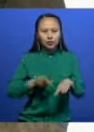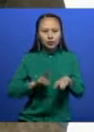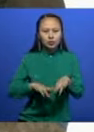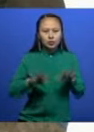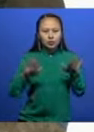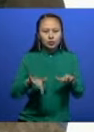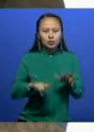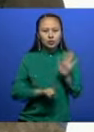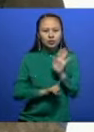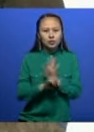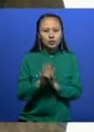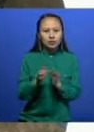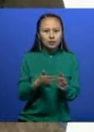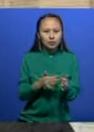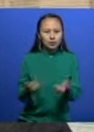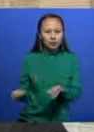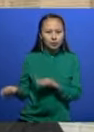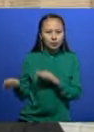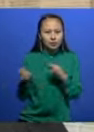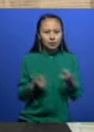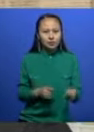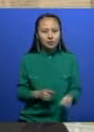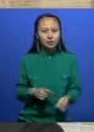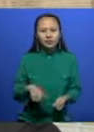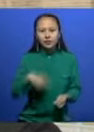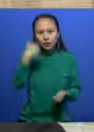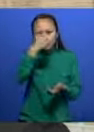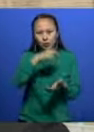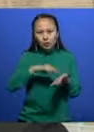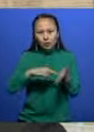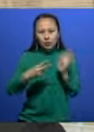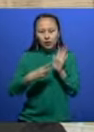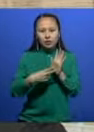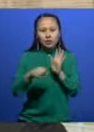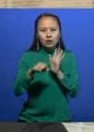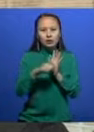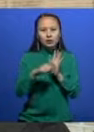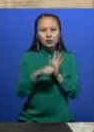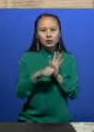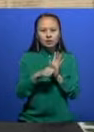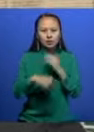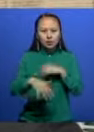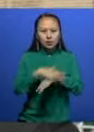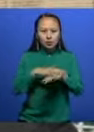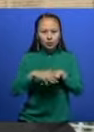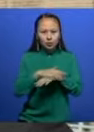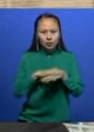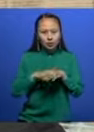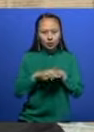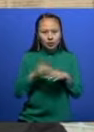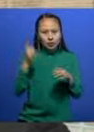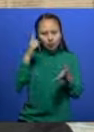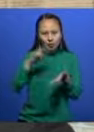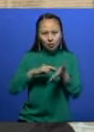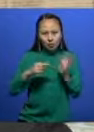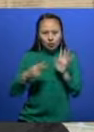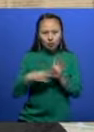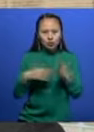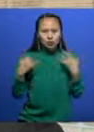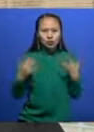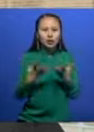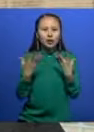ауылға таза ауыз су жеткізілді. Биыл біздің жоспар бойынша 6 елді мекенге сапалы ауыз сумен қамтылады деп жоспарлап отырмыз. Жұмыстар